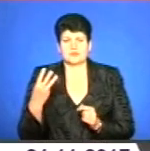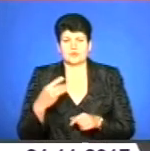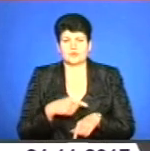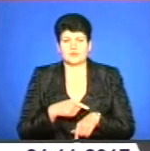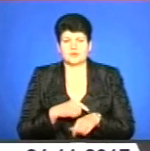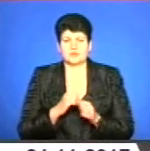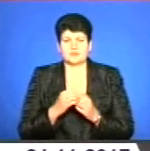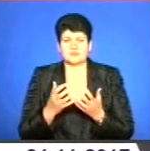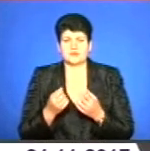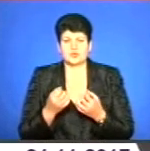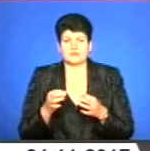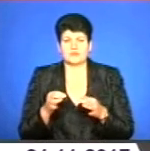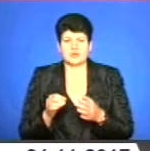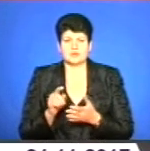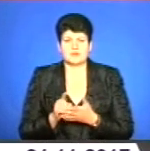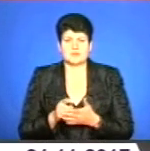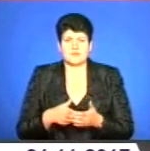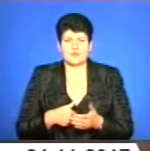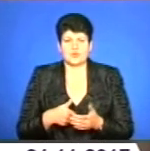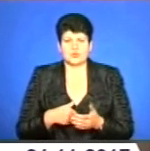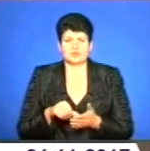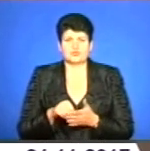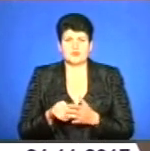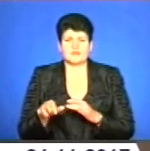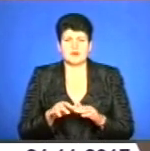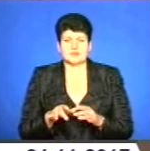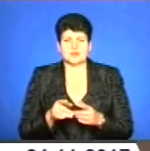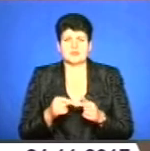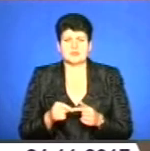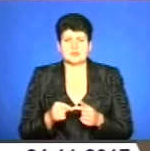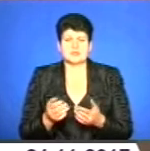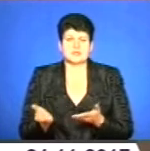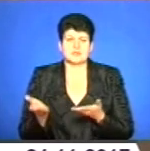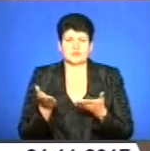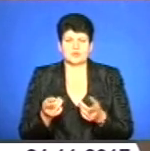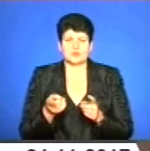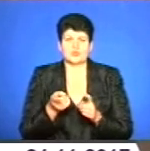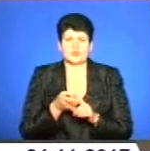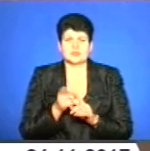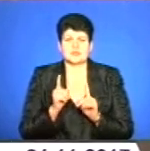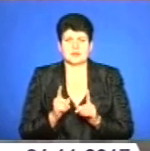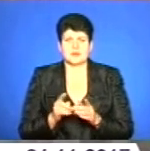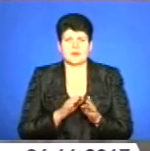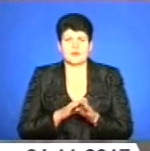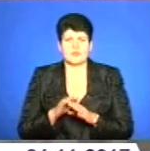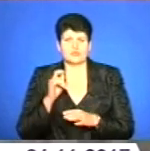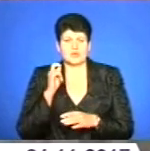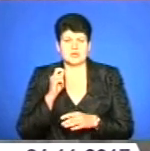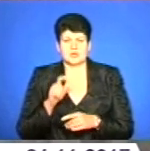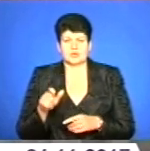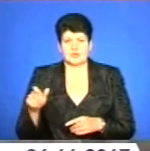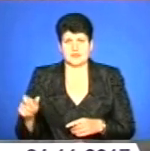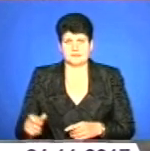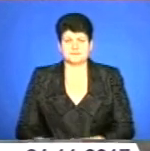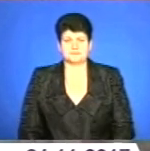на себе добровільне зобов'язання посту. До участі в акції організатори запрошують долучатися лише повнолітніх осіб. Соломія Струс, Андрій